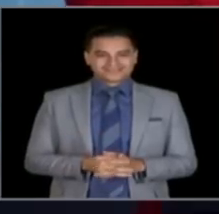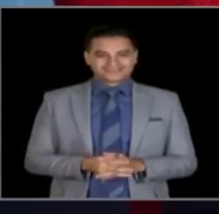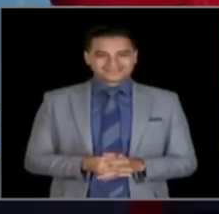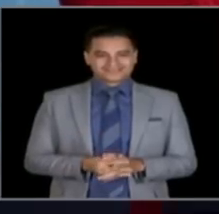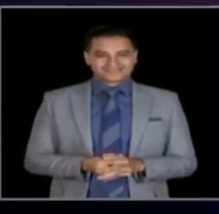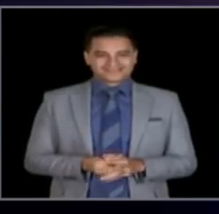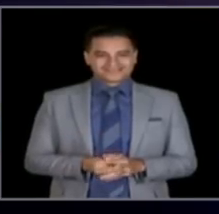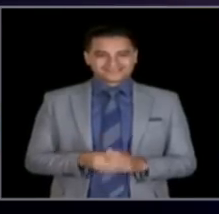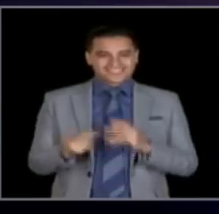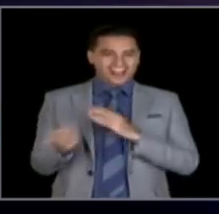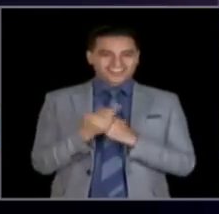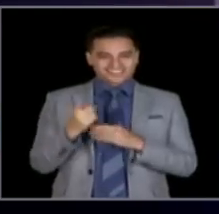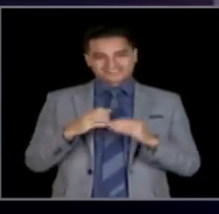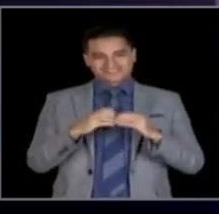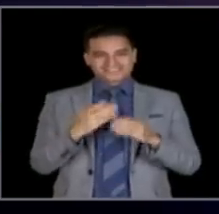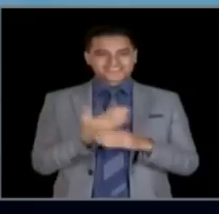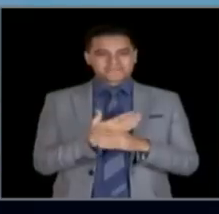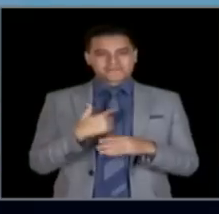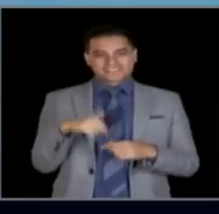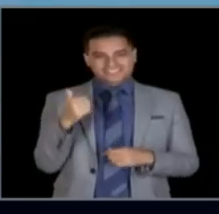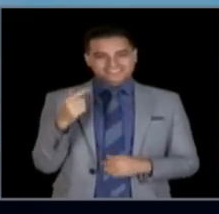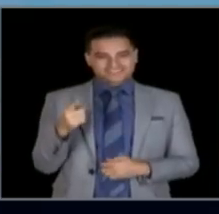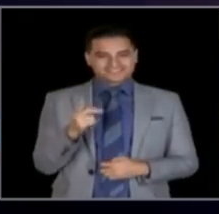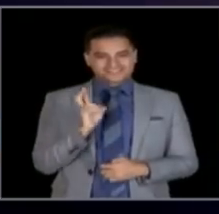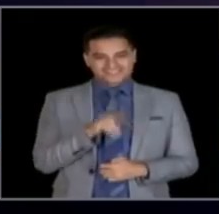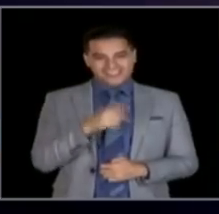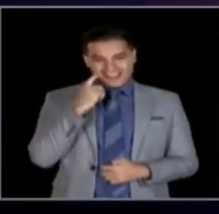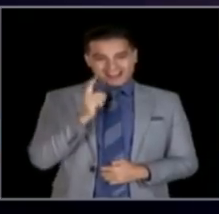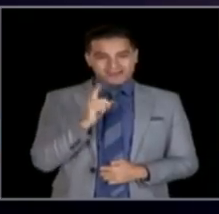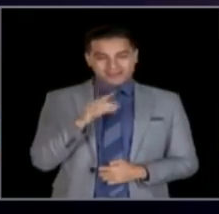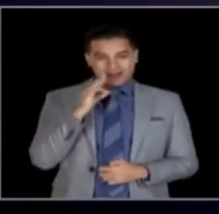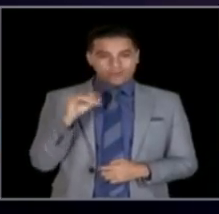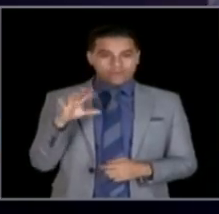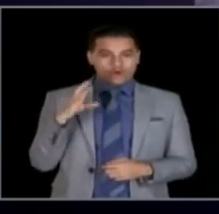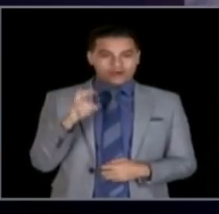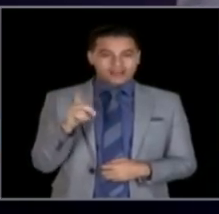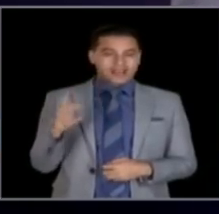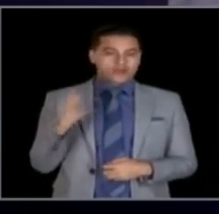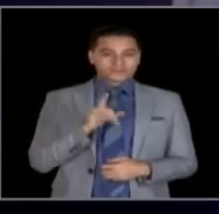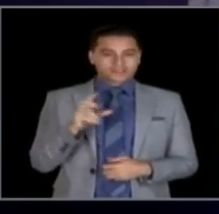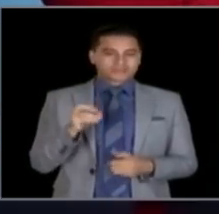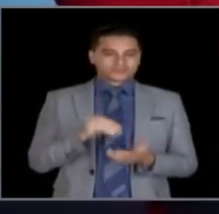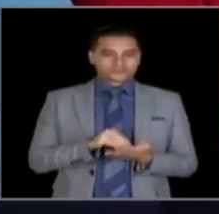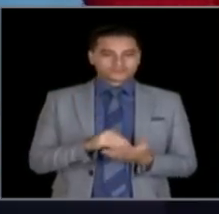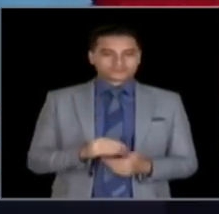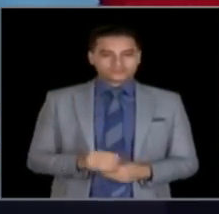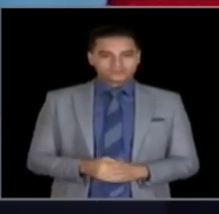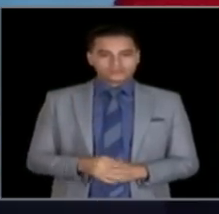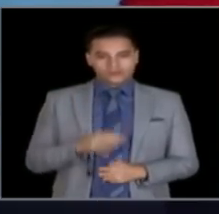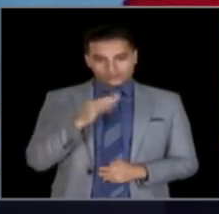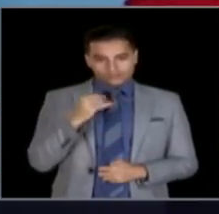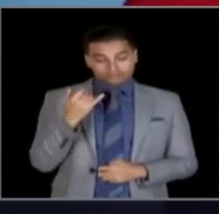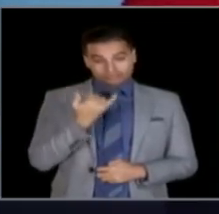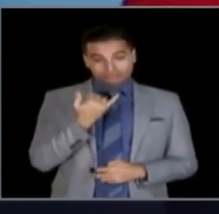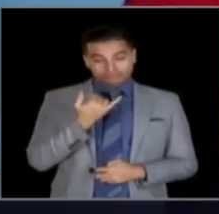هي قلبي بتضحك عليك عشان هي كسبانة. لا والله خالص. خلي بالك لو مهجة جاوبت صح 25 نقطة،